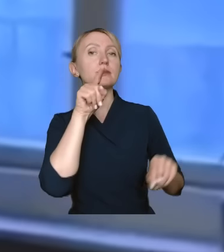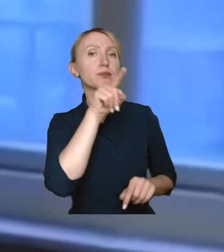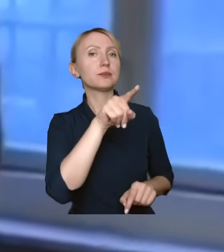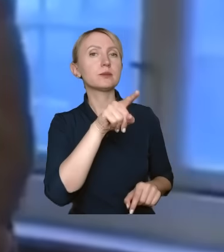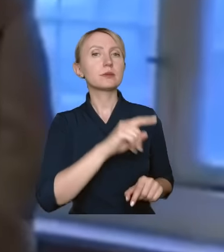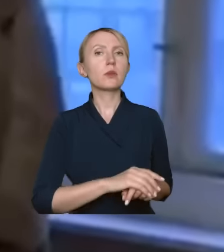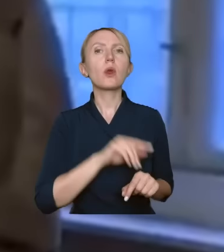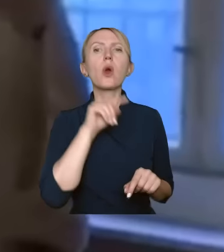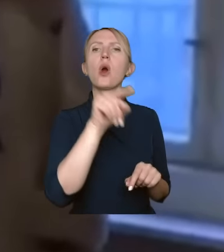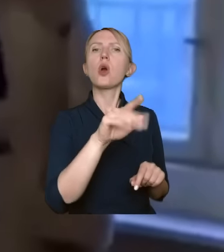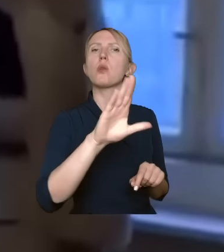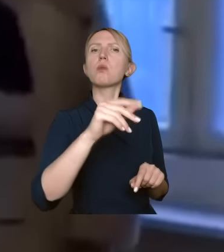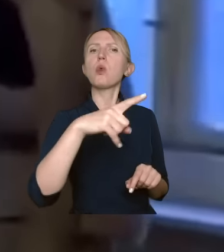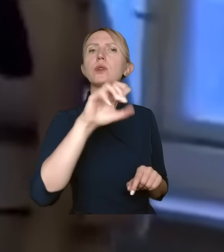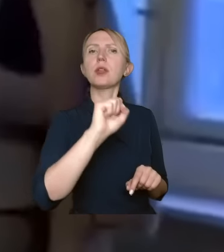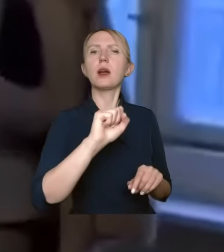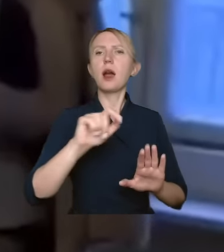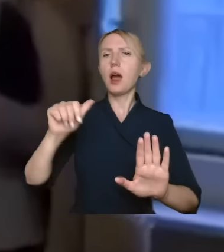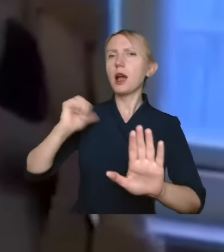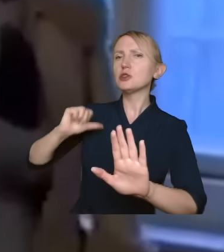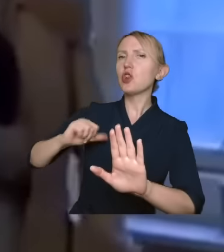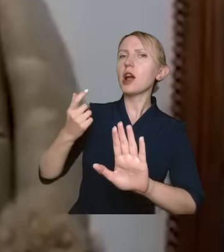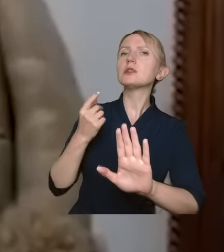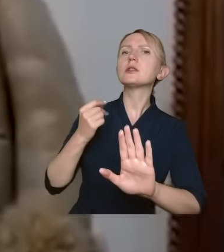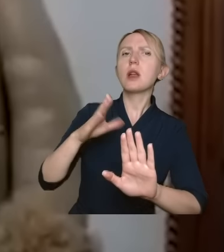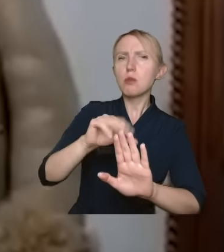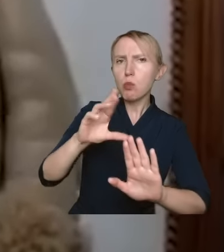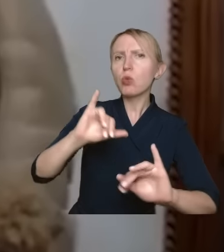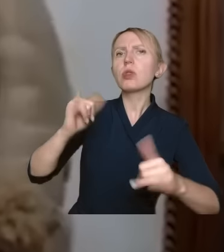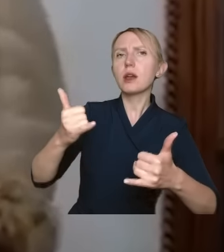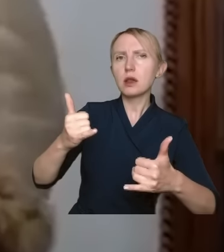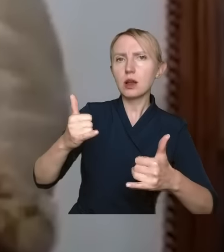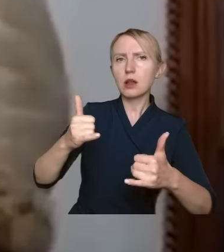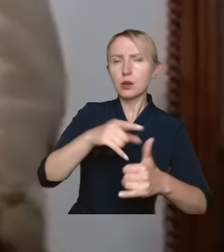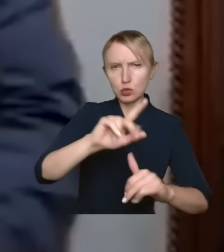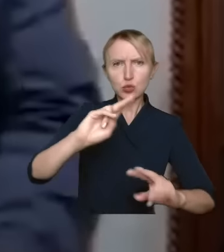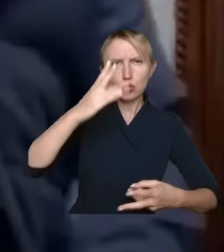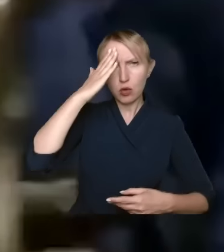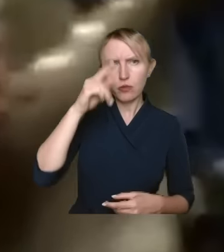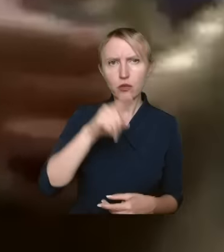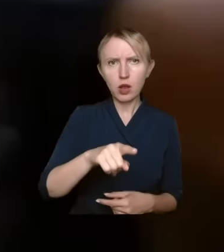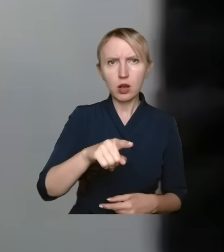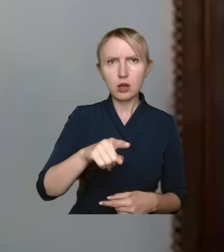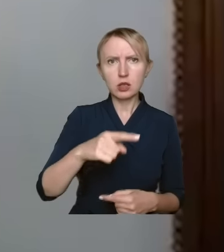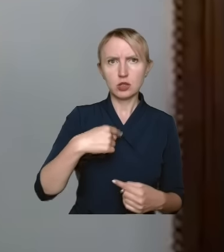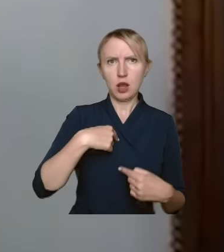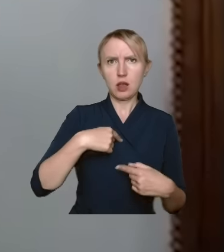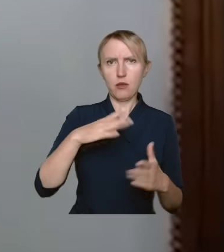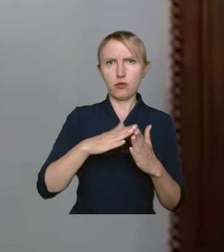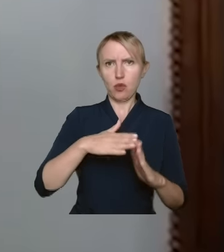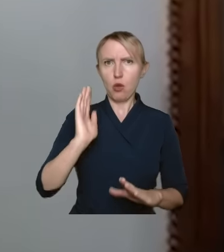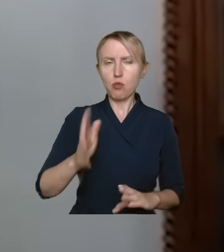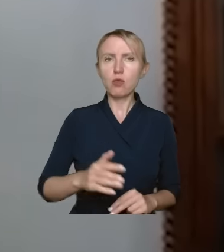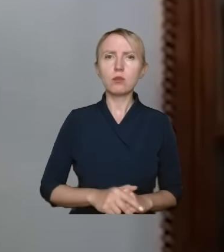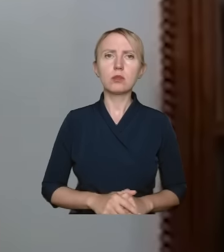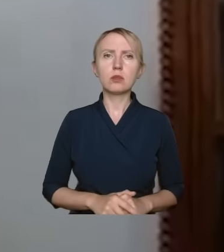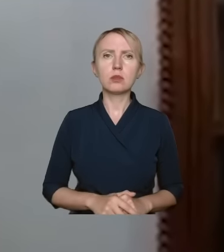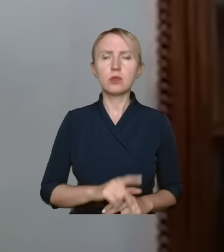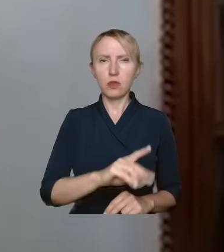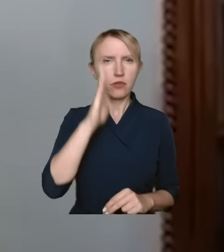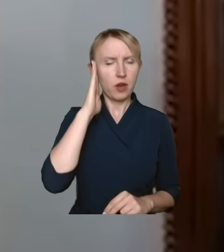i tego Buddę. Czekaj, zaraz, jakiego Buddę? A ty skąd wiedziałaś, że mnie zastaniesz? Przecież wiedziałaś,